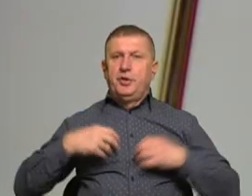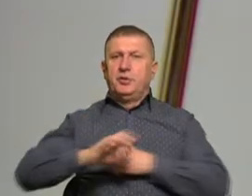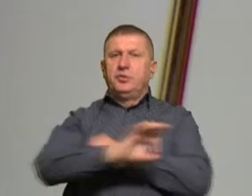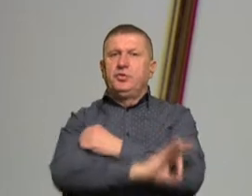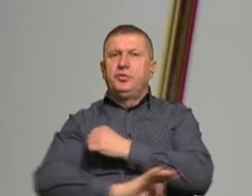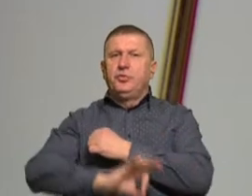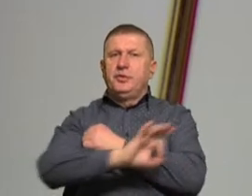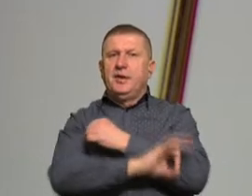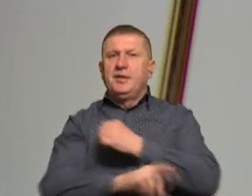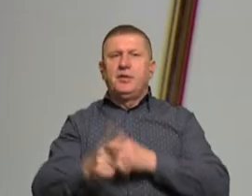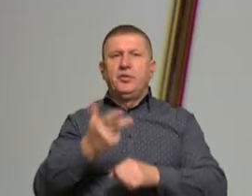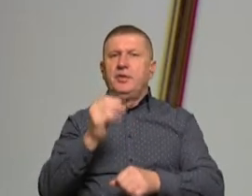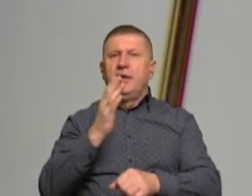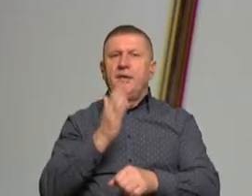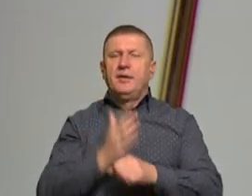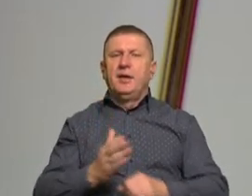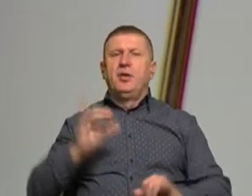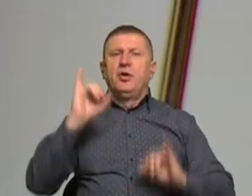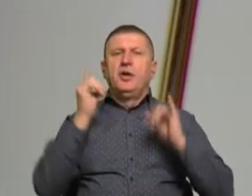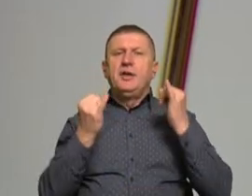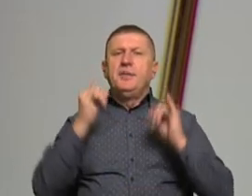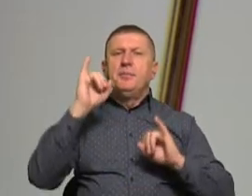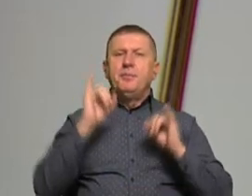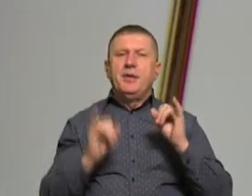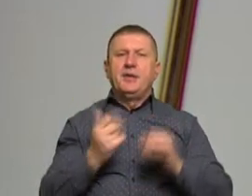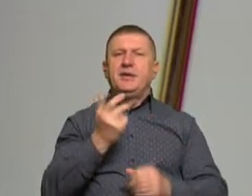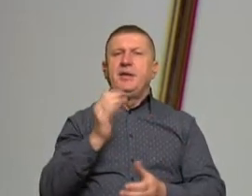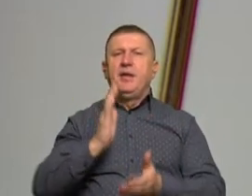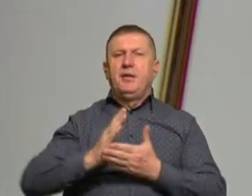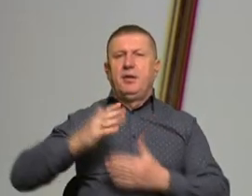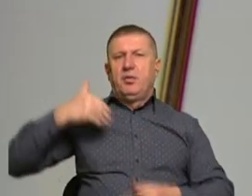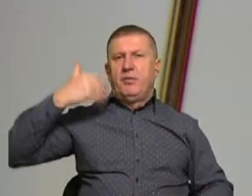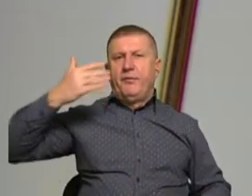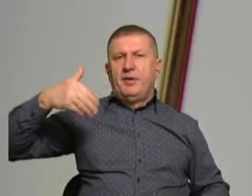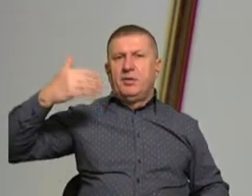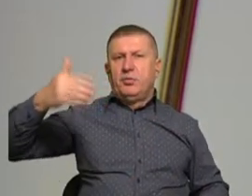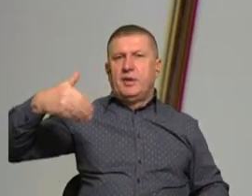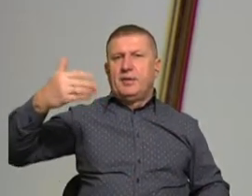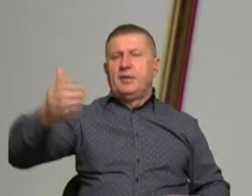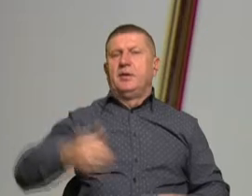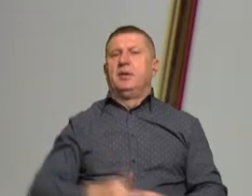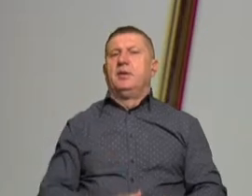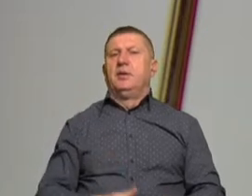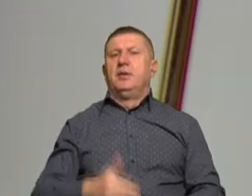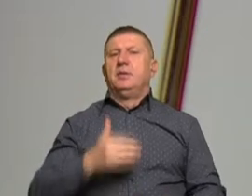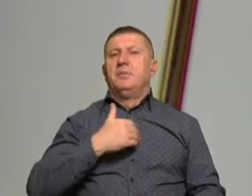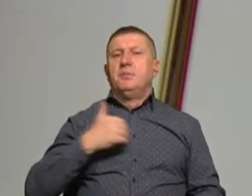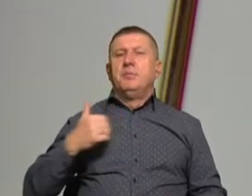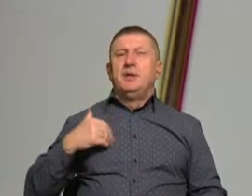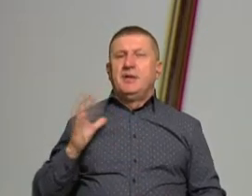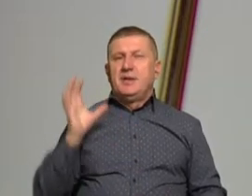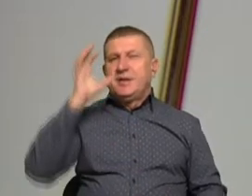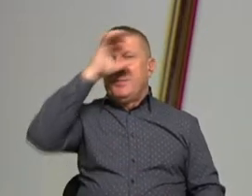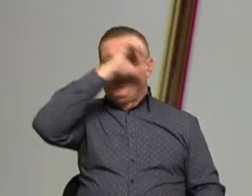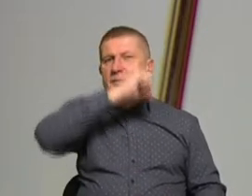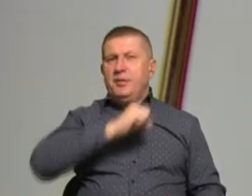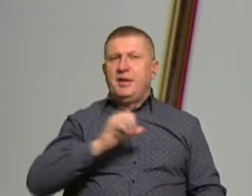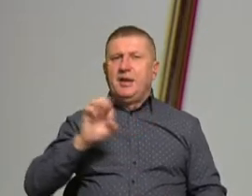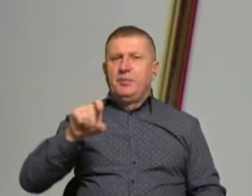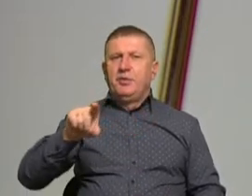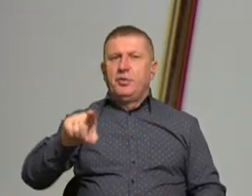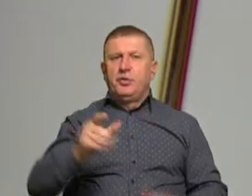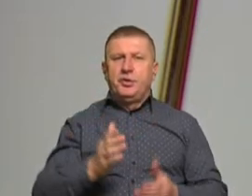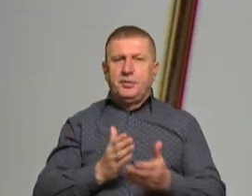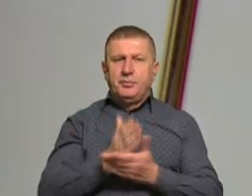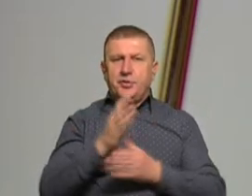to nie tylko juwenalia i to nie tylko aula wykładowa. I my chyba o tym zapominamy, że przede